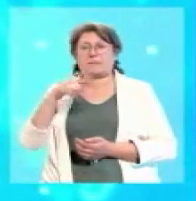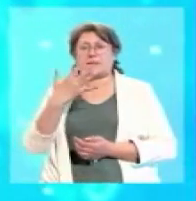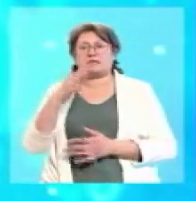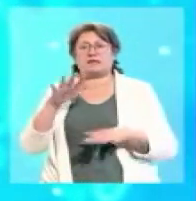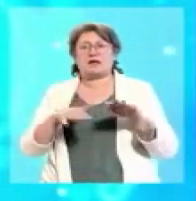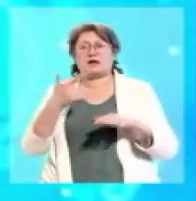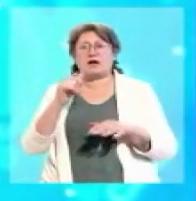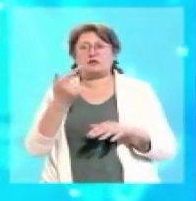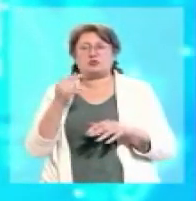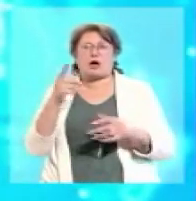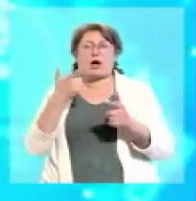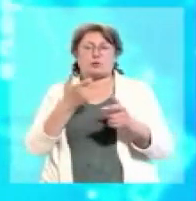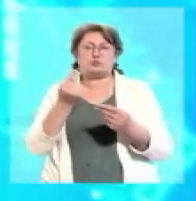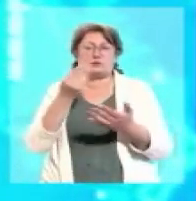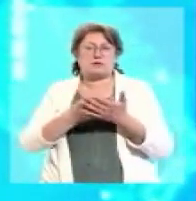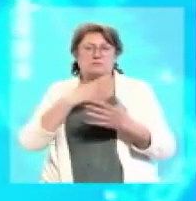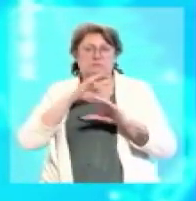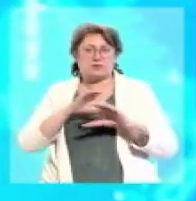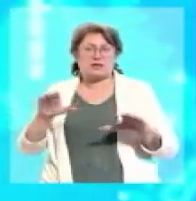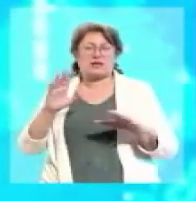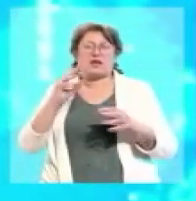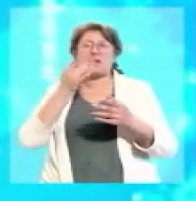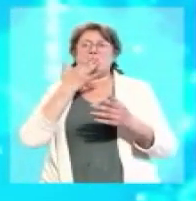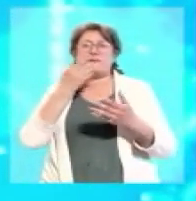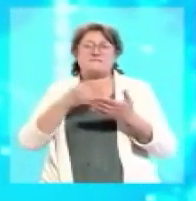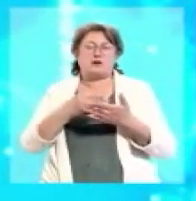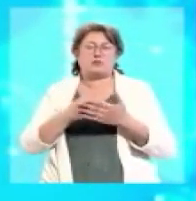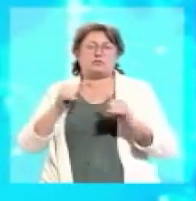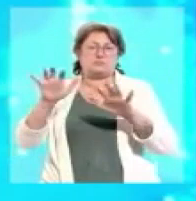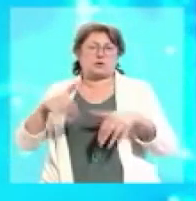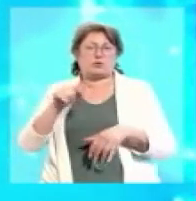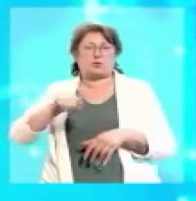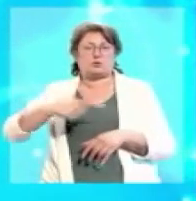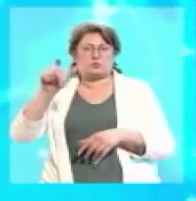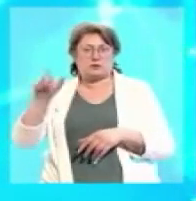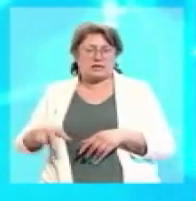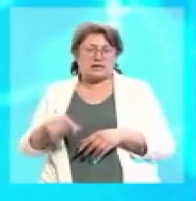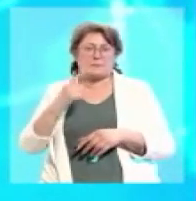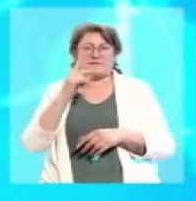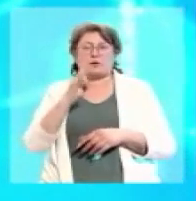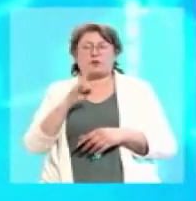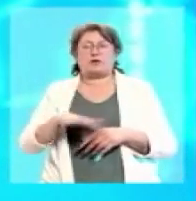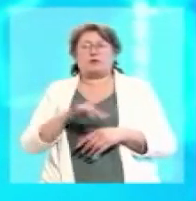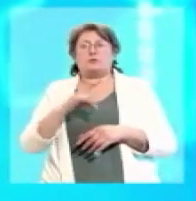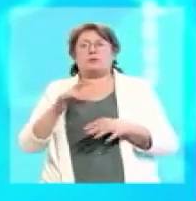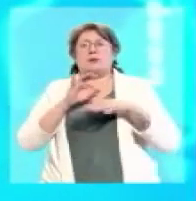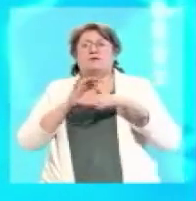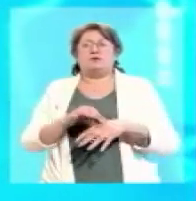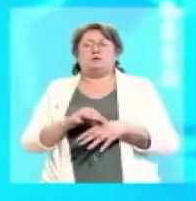2,5 килограмма гашиша, оружие, внушительная сумма денег в инвалюте, изъяты у рудничанина. С 1 июня на территории республики